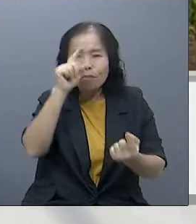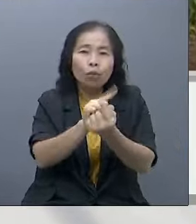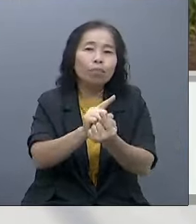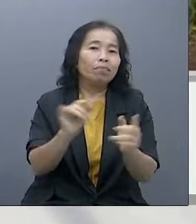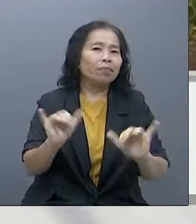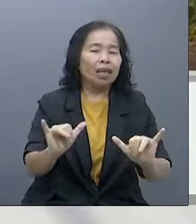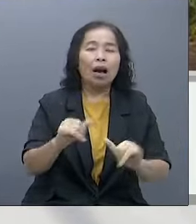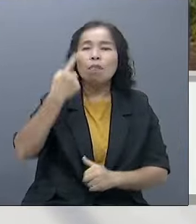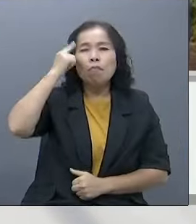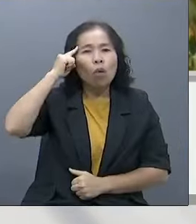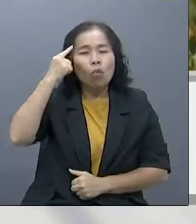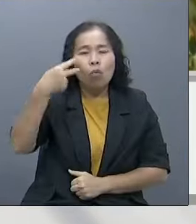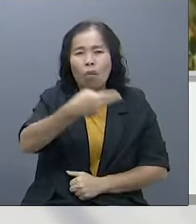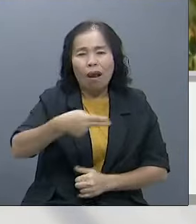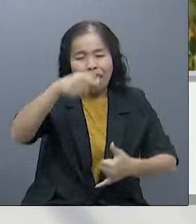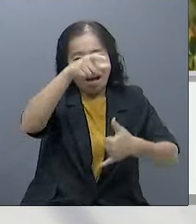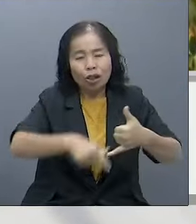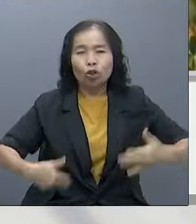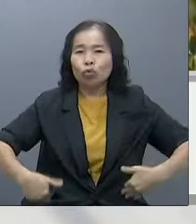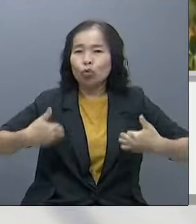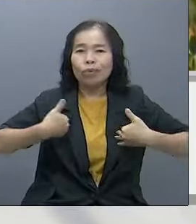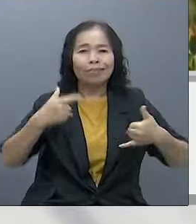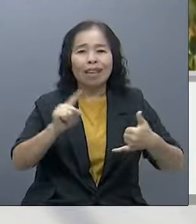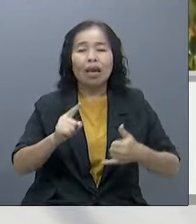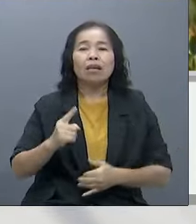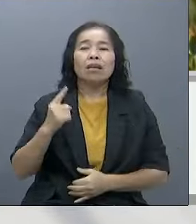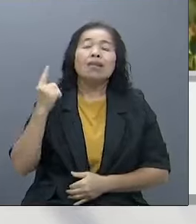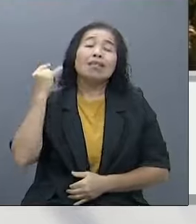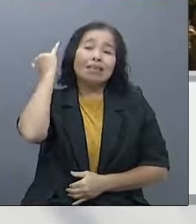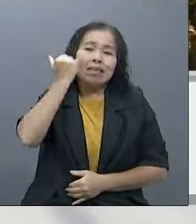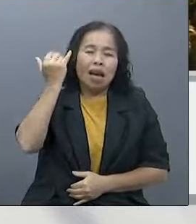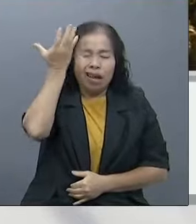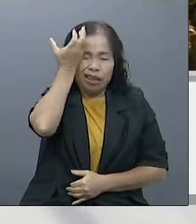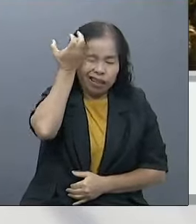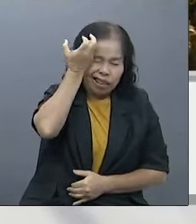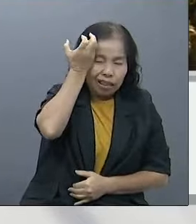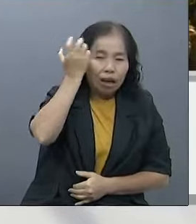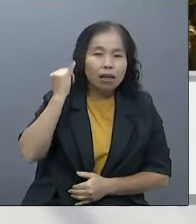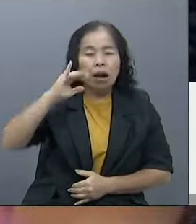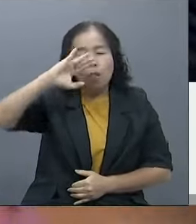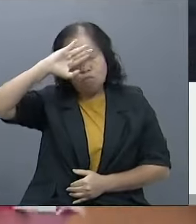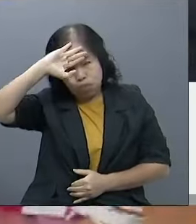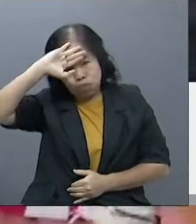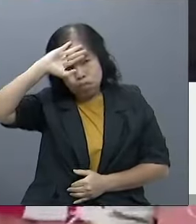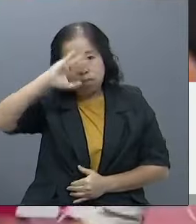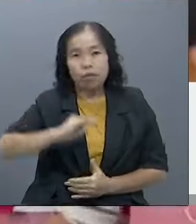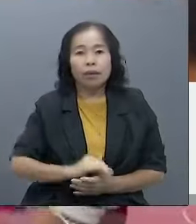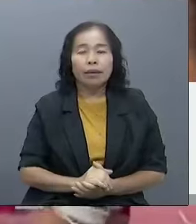ากรรมของหลานเป็นอย่างไรทำให้คุณยายค่อนข้างเครียดแล้วก็เริ่มป่วยค่ะ